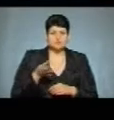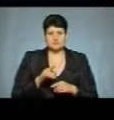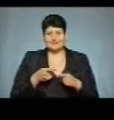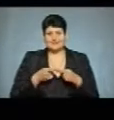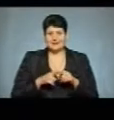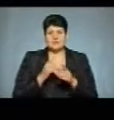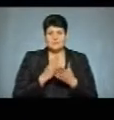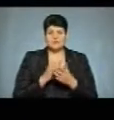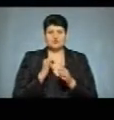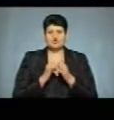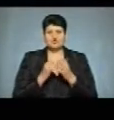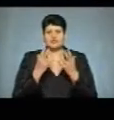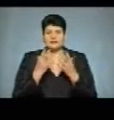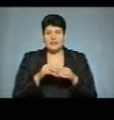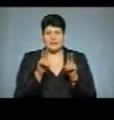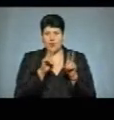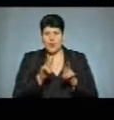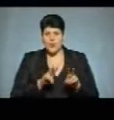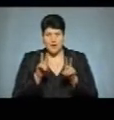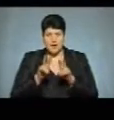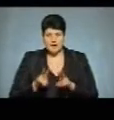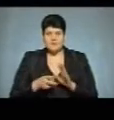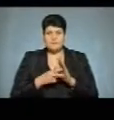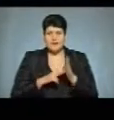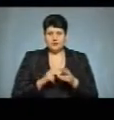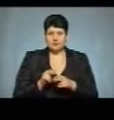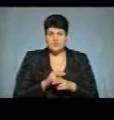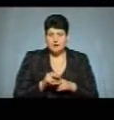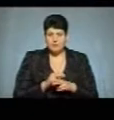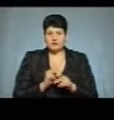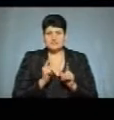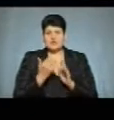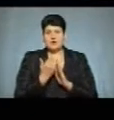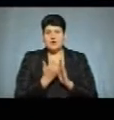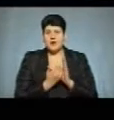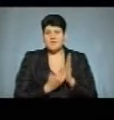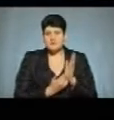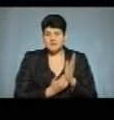проходять щоденний огляд, проходять планові ремонти відповідно до графіків, але